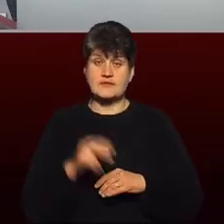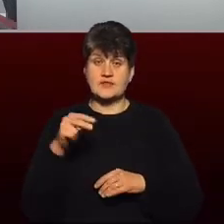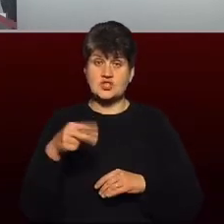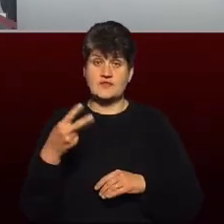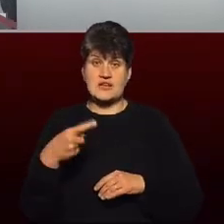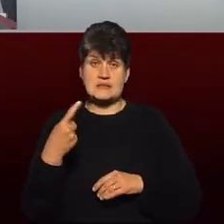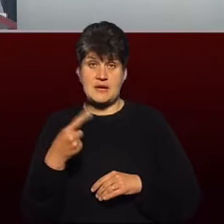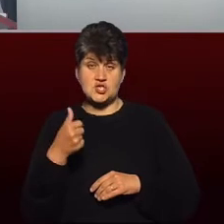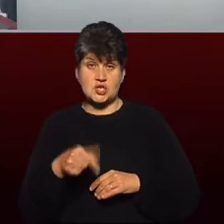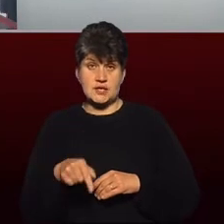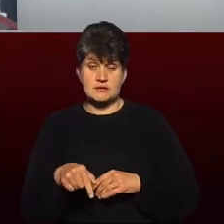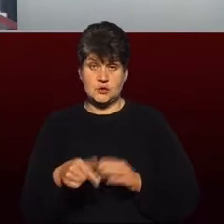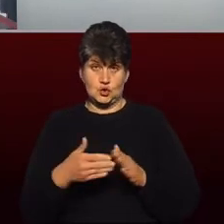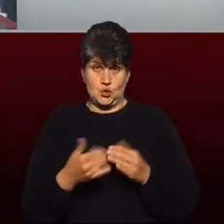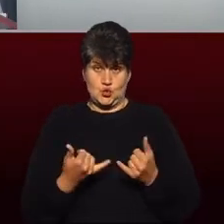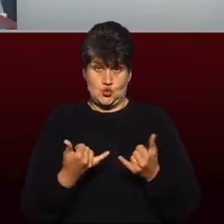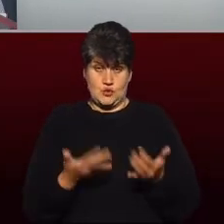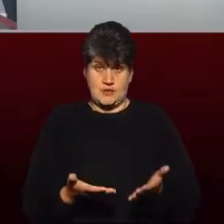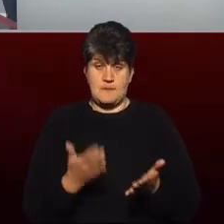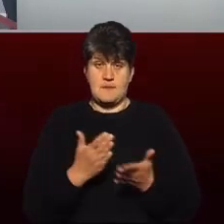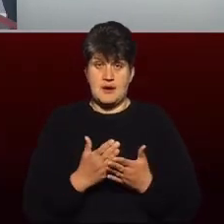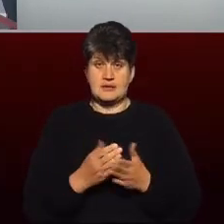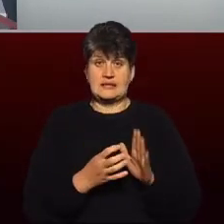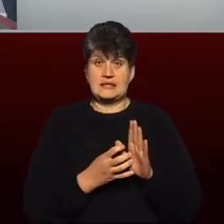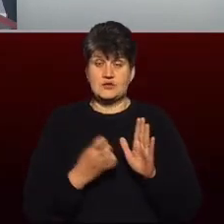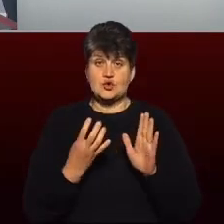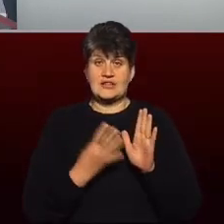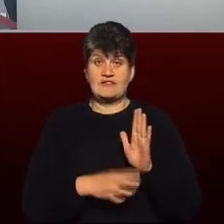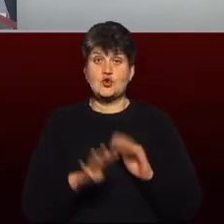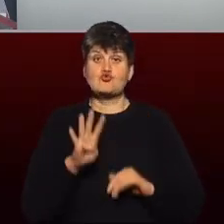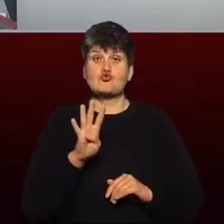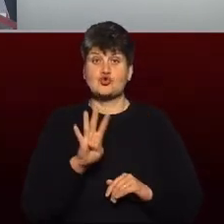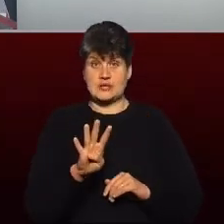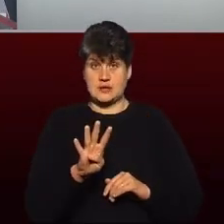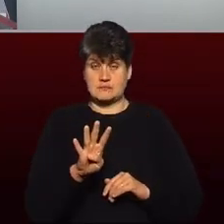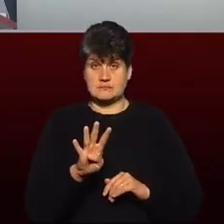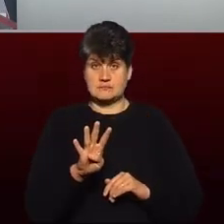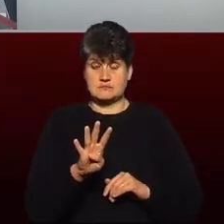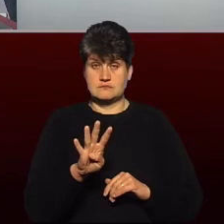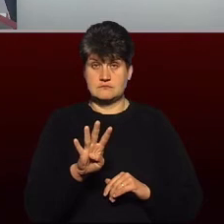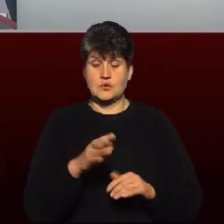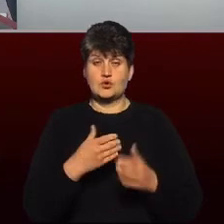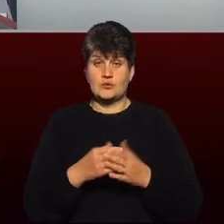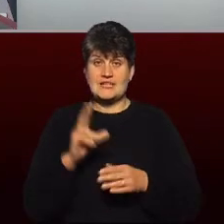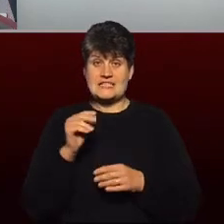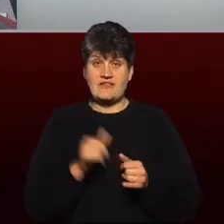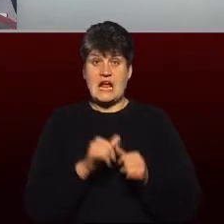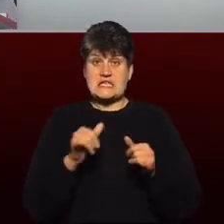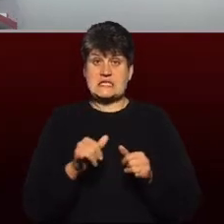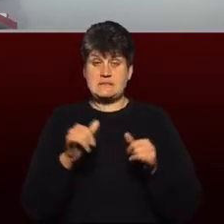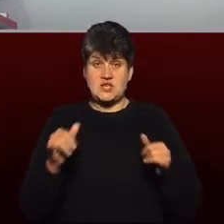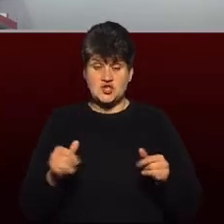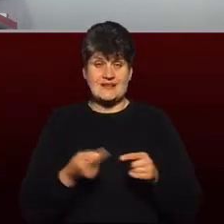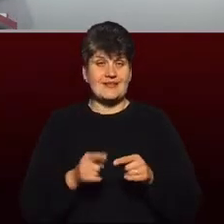рік до сьогодні ми маємо таких викликів 994. Тобто цифра збільшується, але це не говорить про